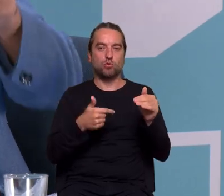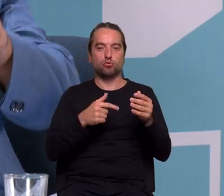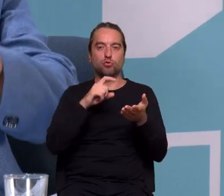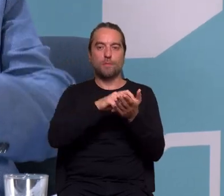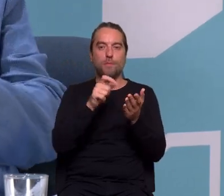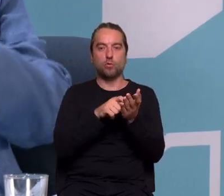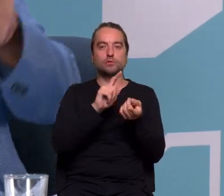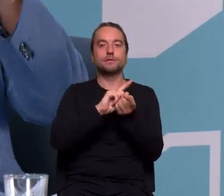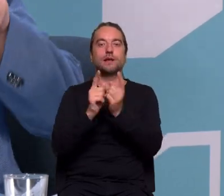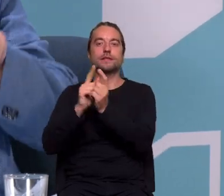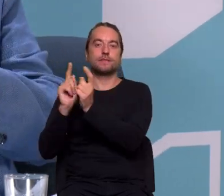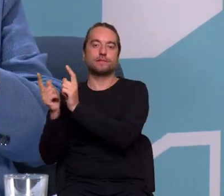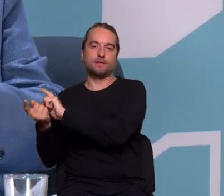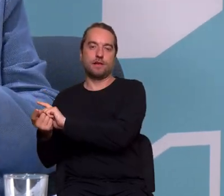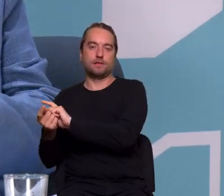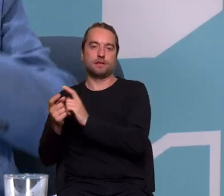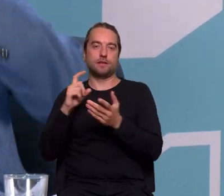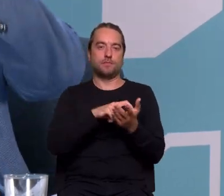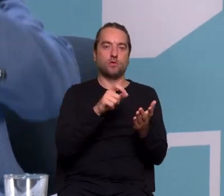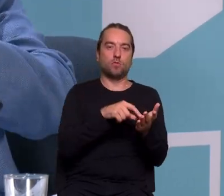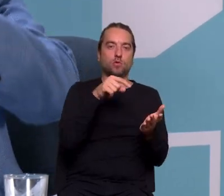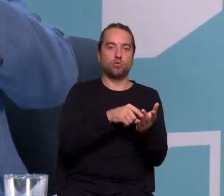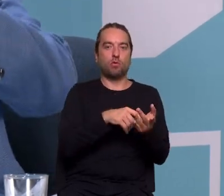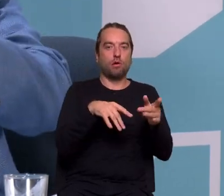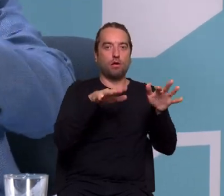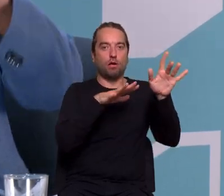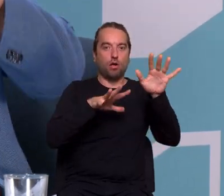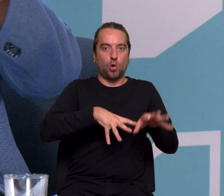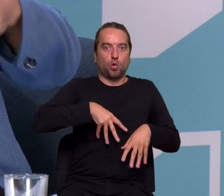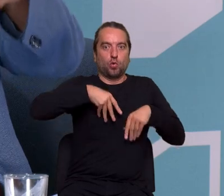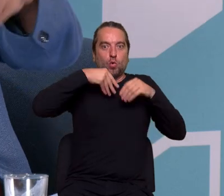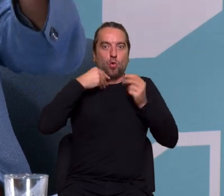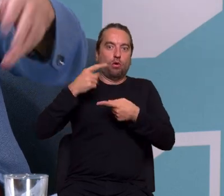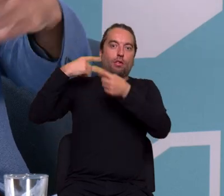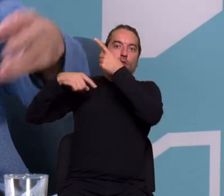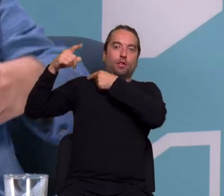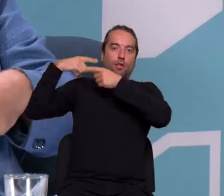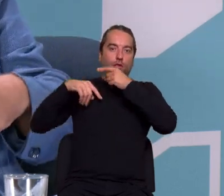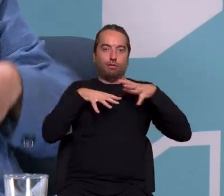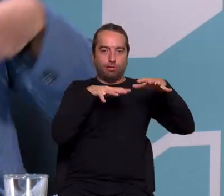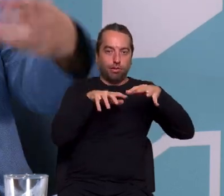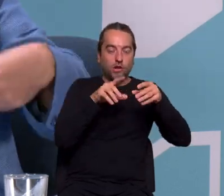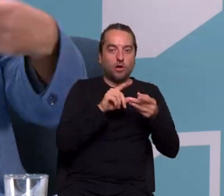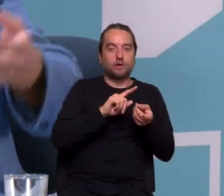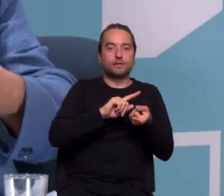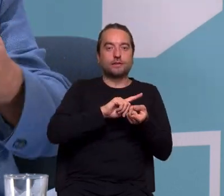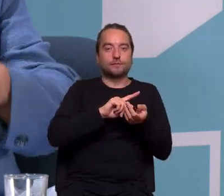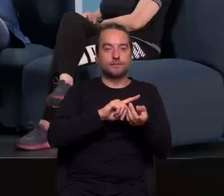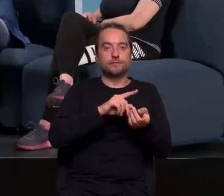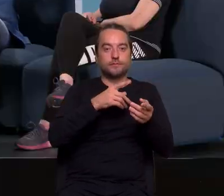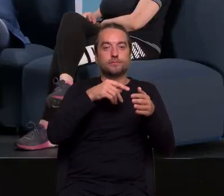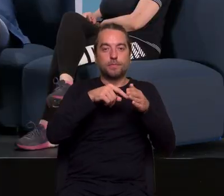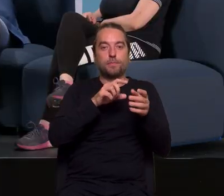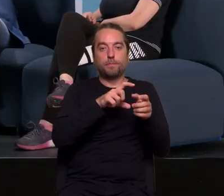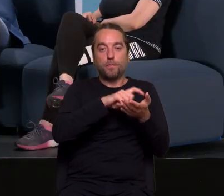pokoju do kolejnego innego, bo w tym, w którym są, zaczynają straszyć duchy przodków. I tak krok po kroku oni właśnie się muszą wynieść z tej